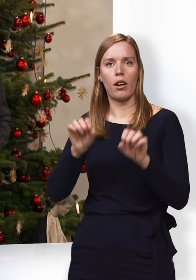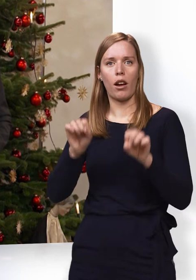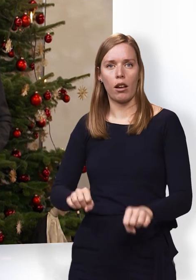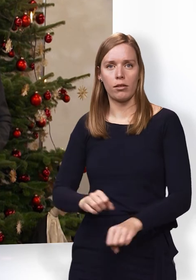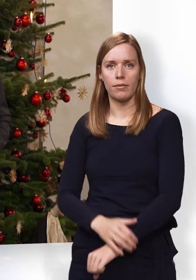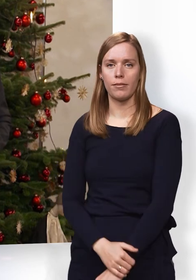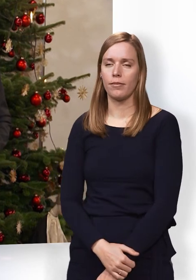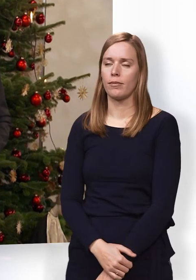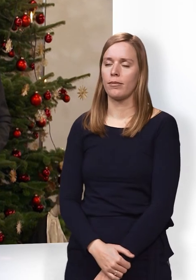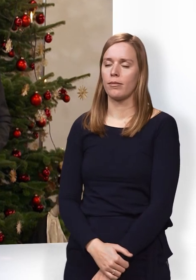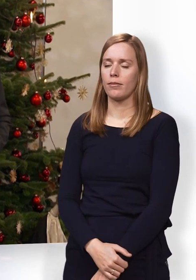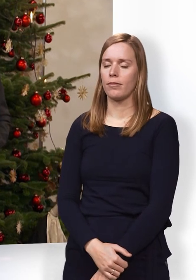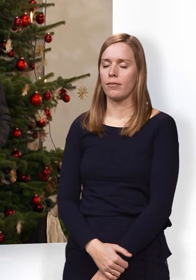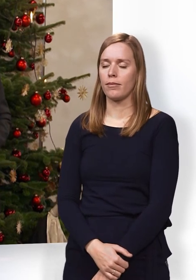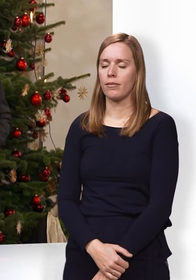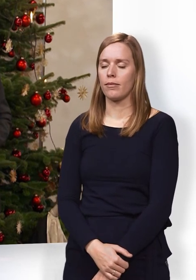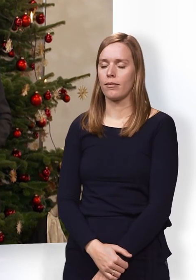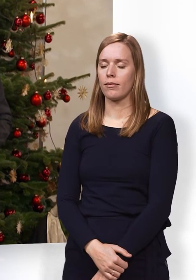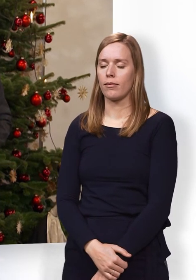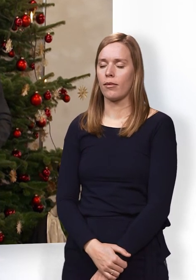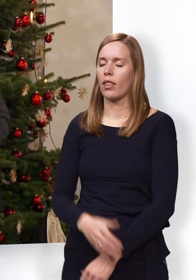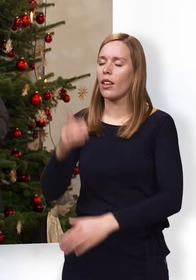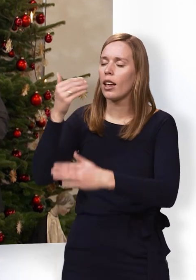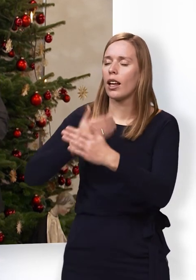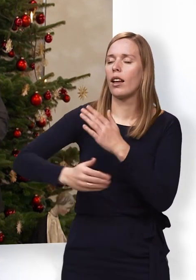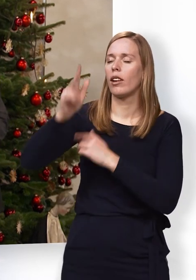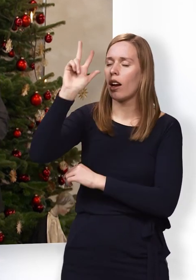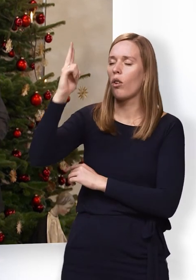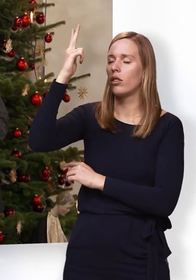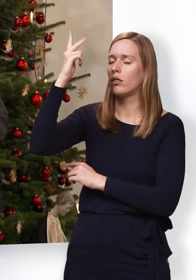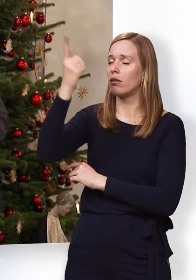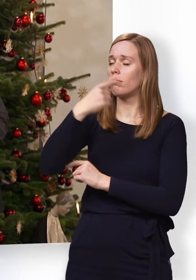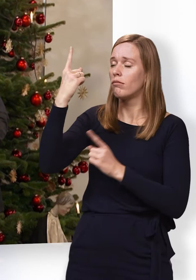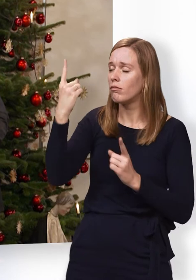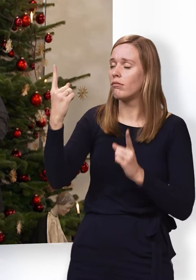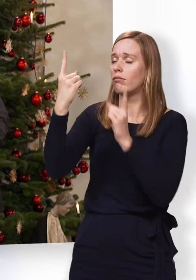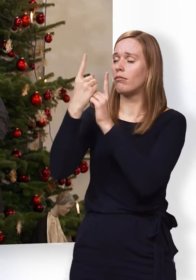Ewiger Gott, wir können nicht bestehen vor dir.